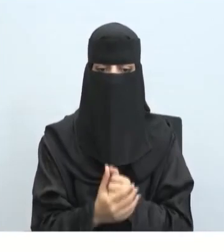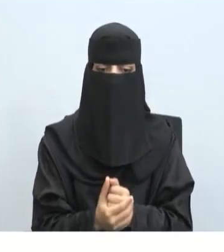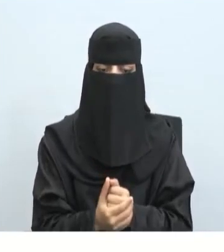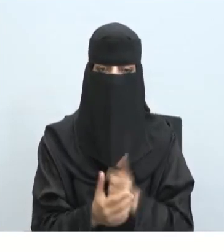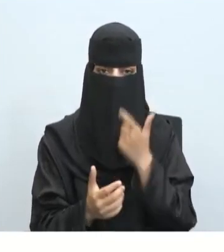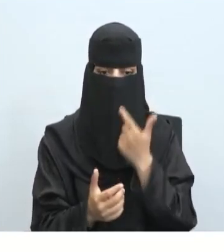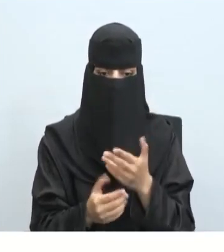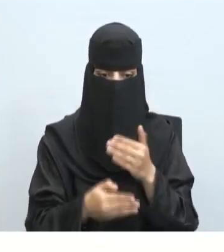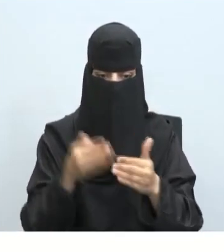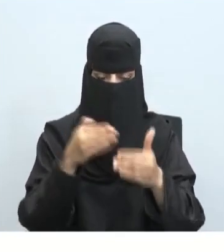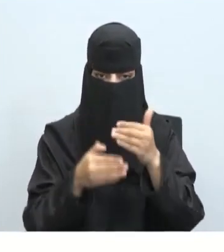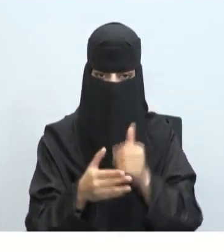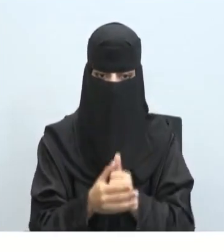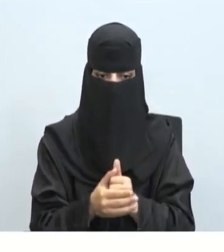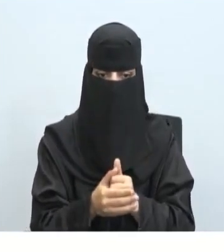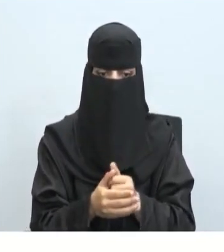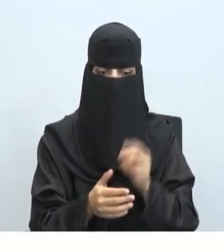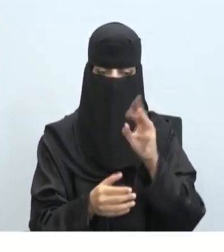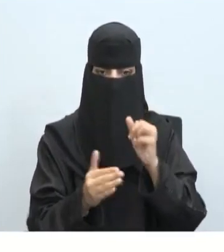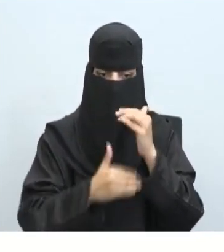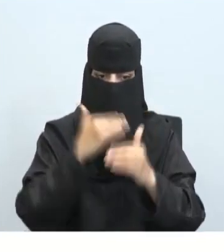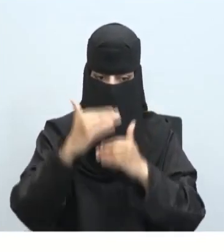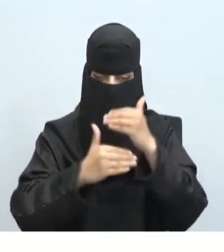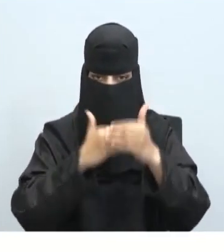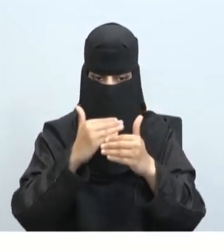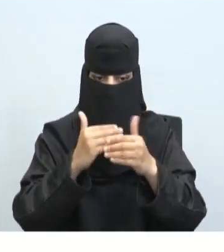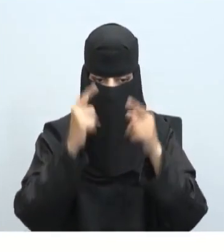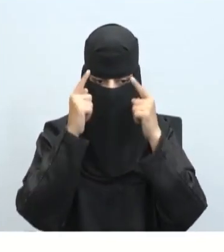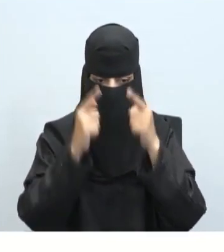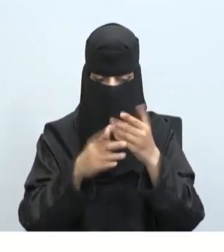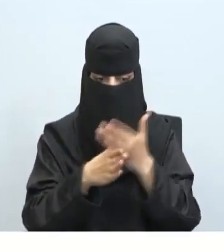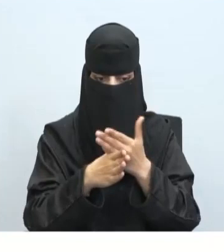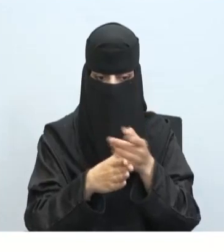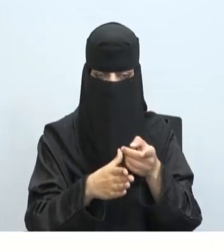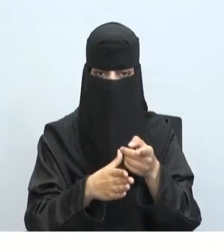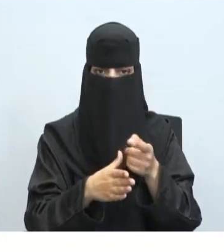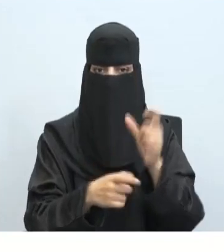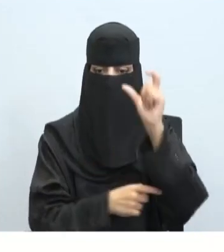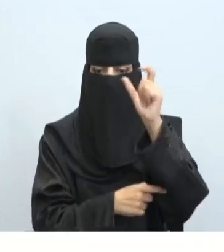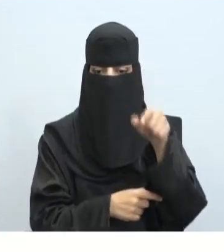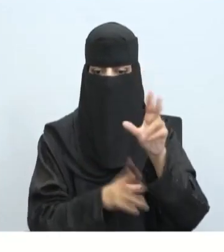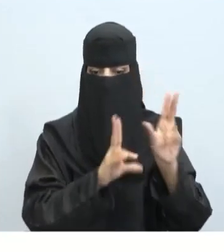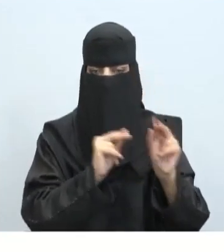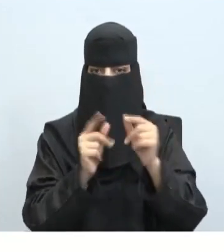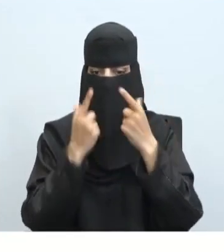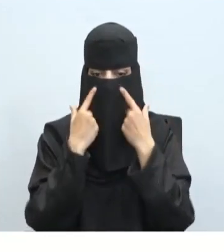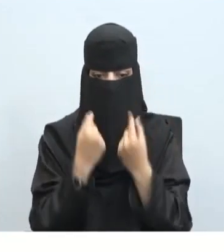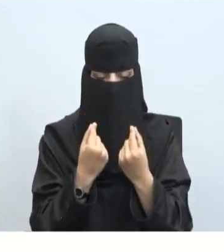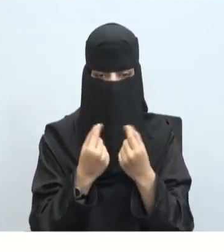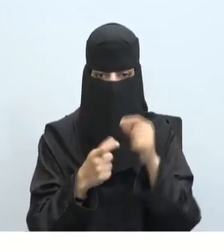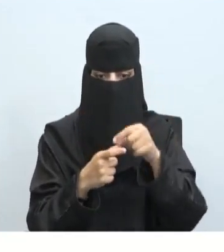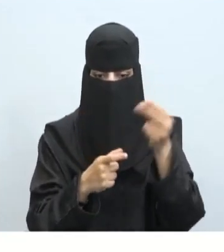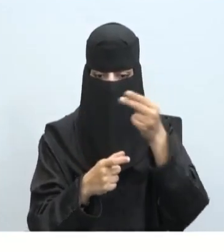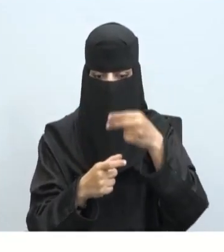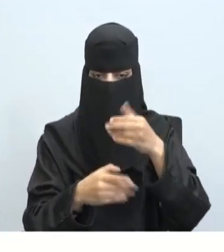ببساطه البناء ثم تطورت فاصبحت عماره المساجد مثلا رائعا في